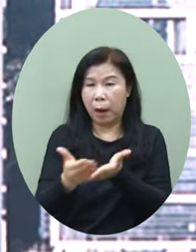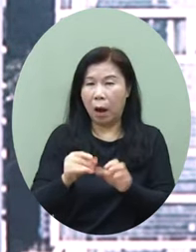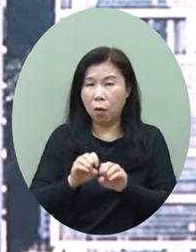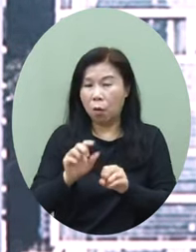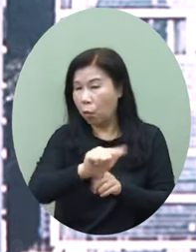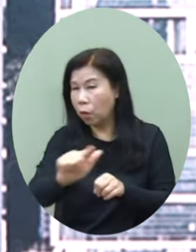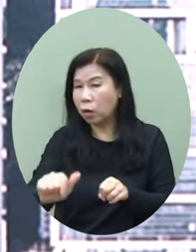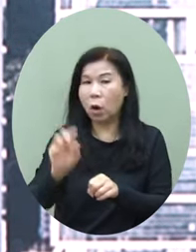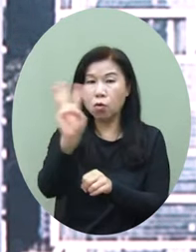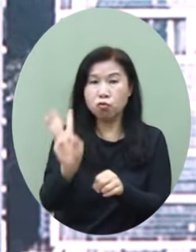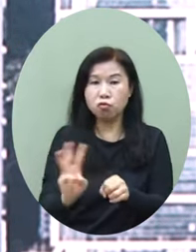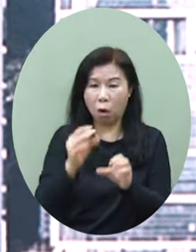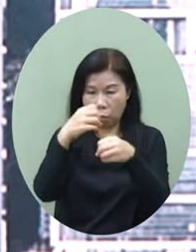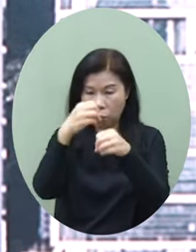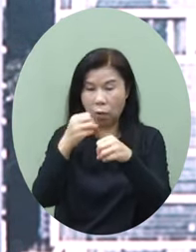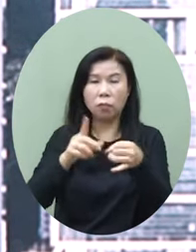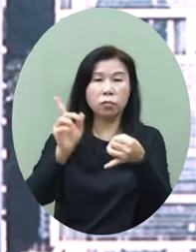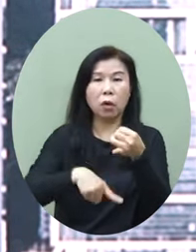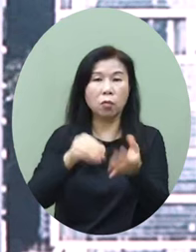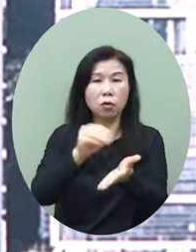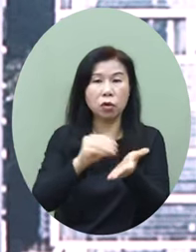測這個結果